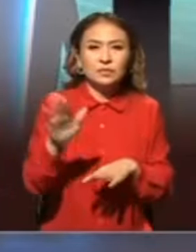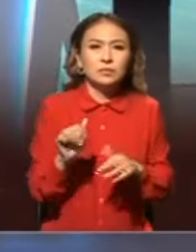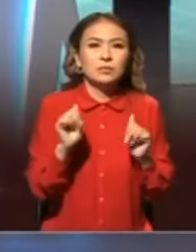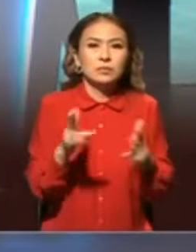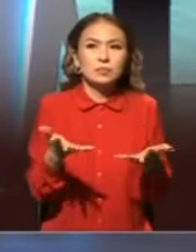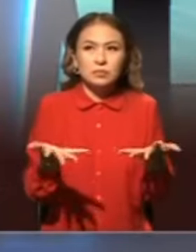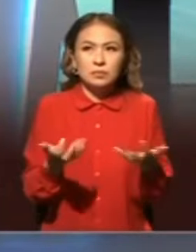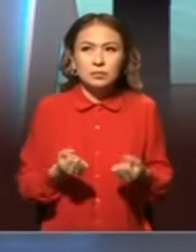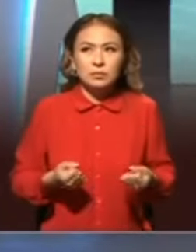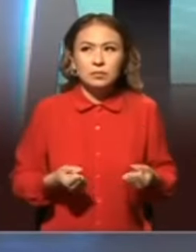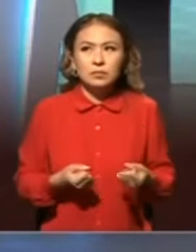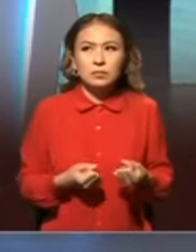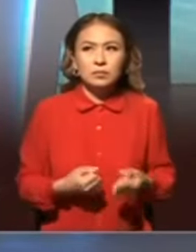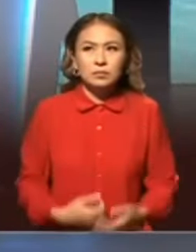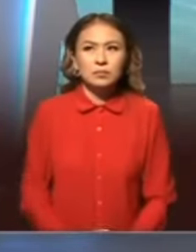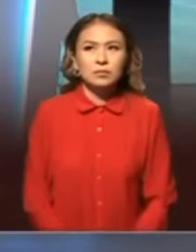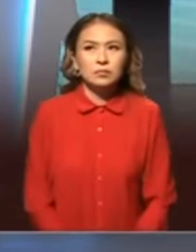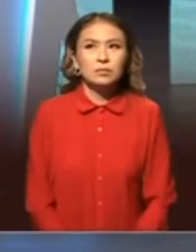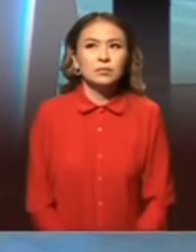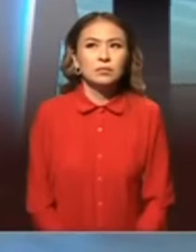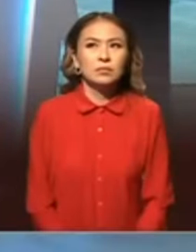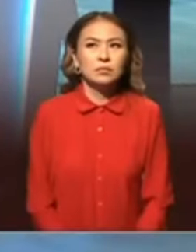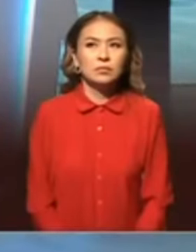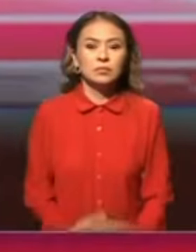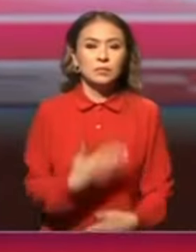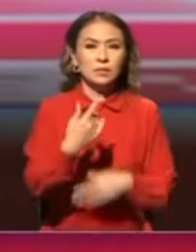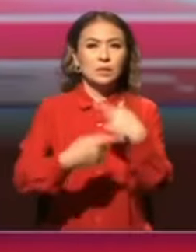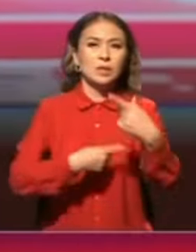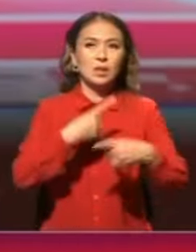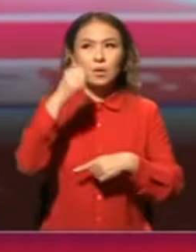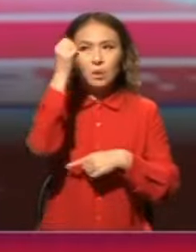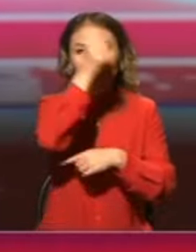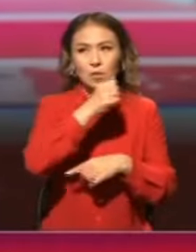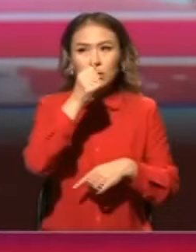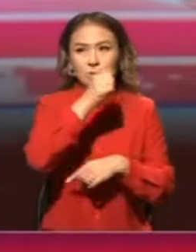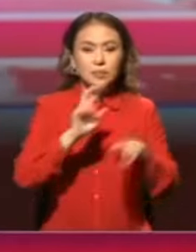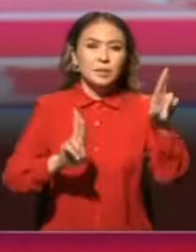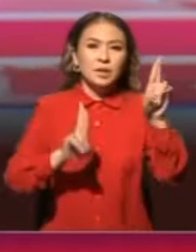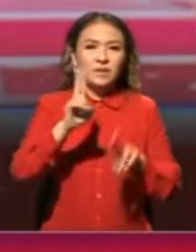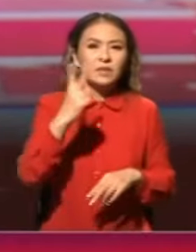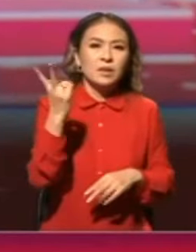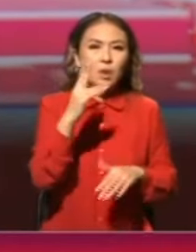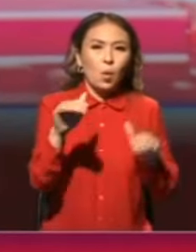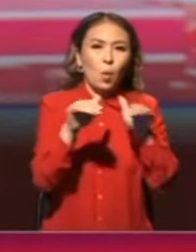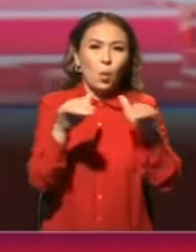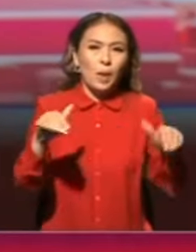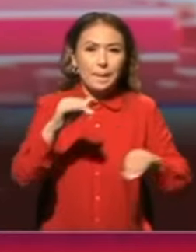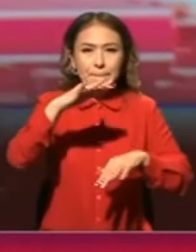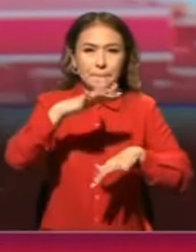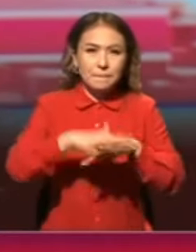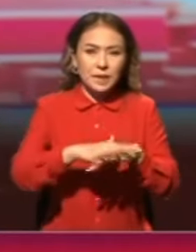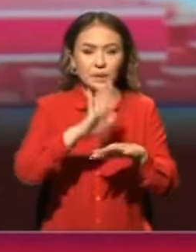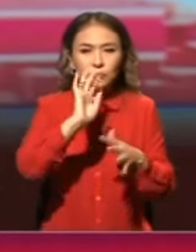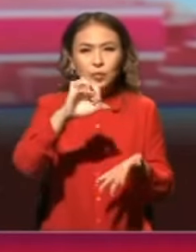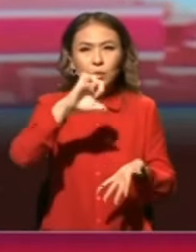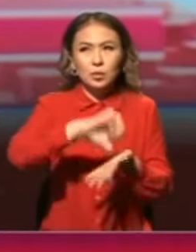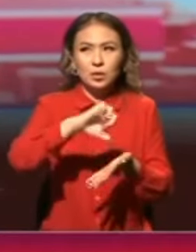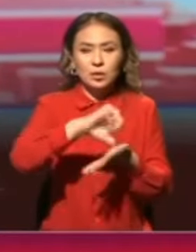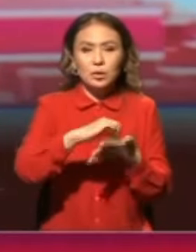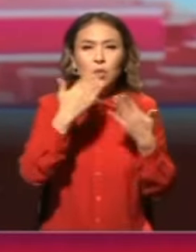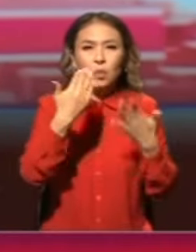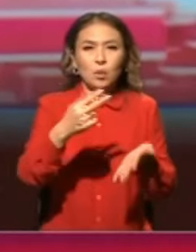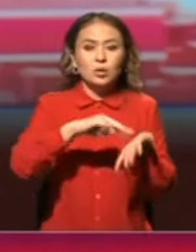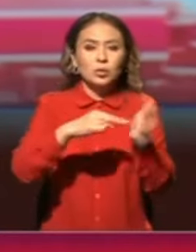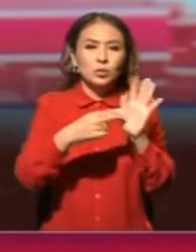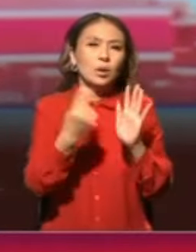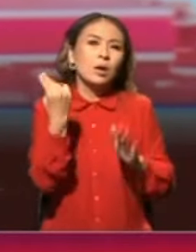бұл механизм айтып жатыр, іске асырылып жатыр. Келесі жылы бұл механизмге екінші деңгейлі банктерді тарту жоспарда бар. Олардың